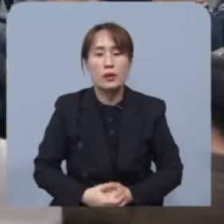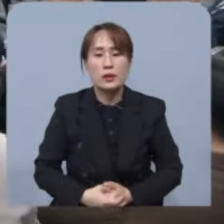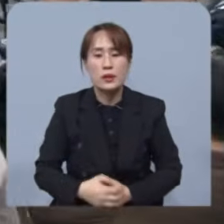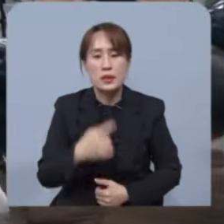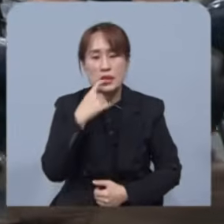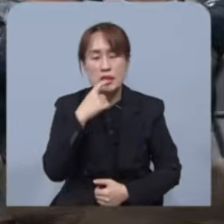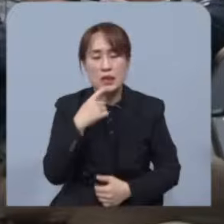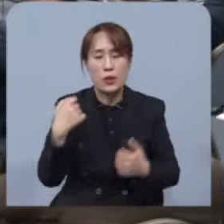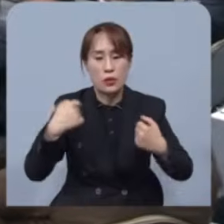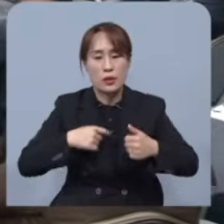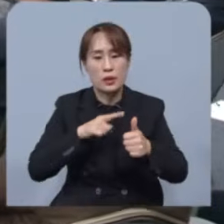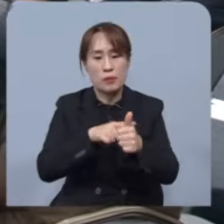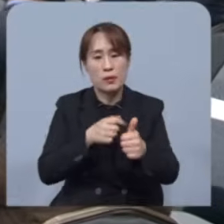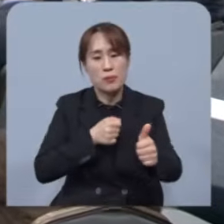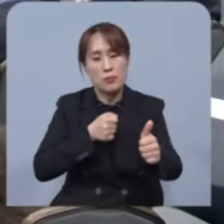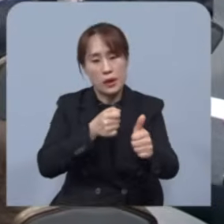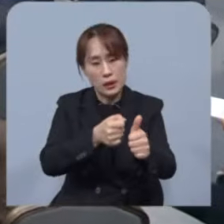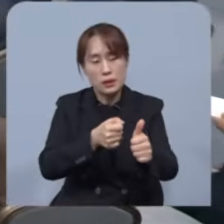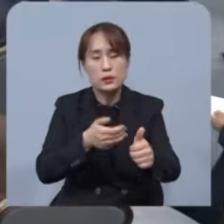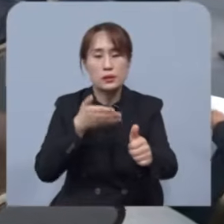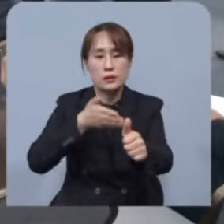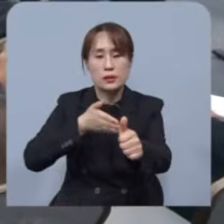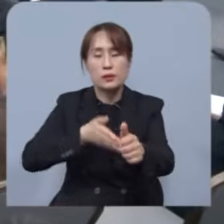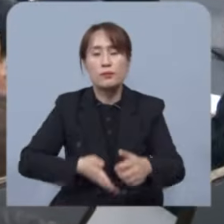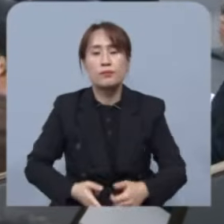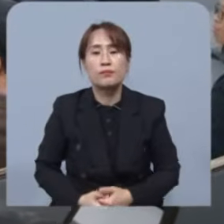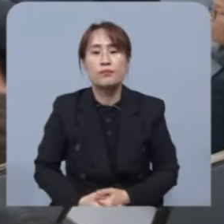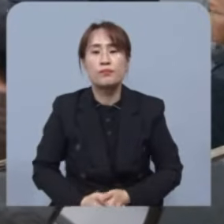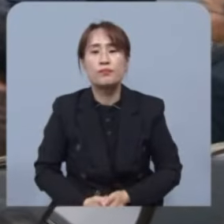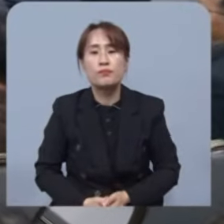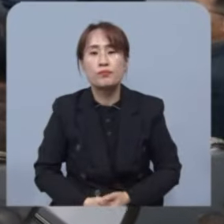되나요? 남성분께 마이크 전해드리겠습니다.